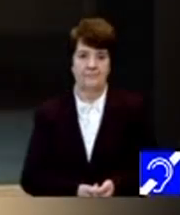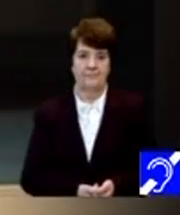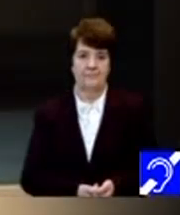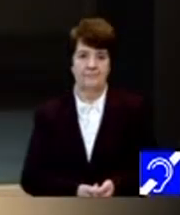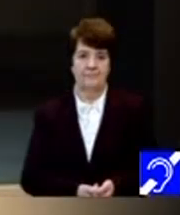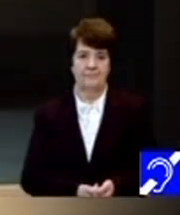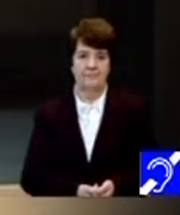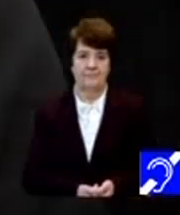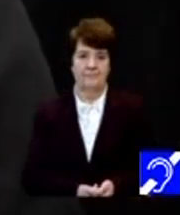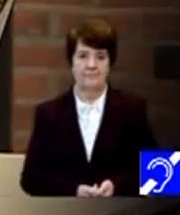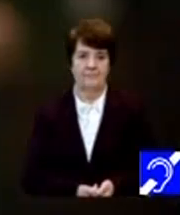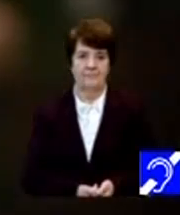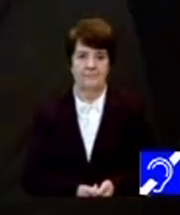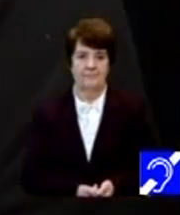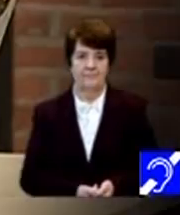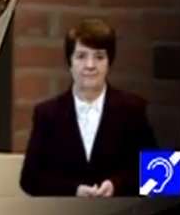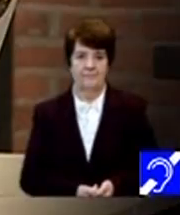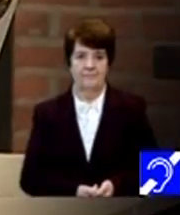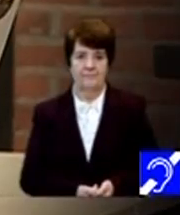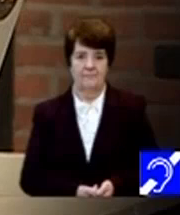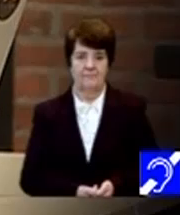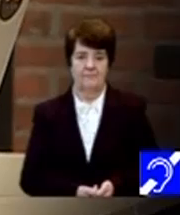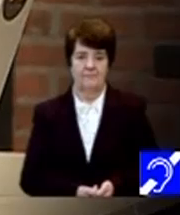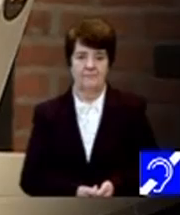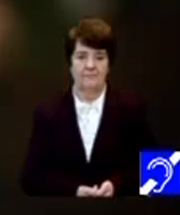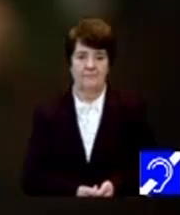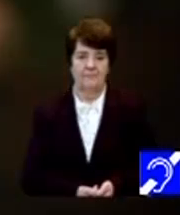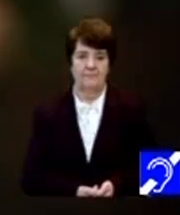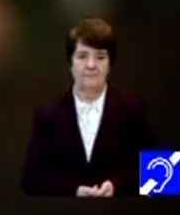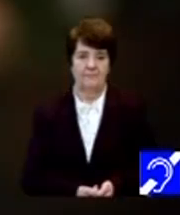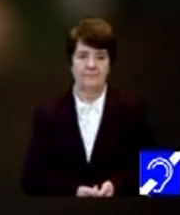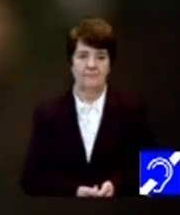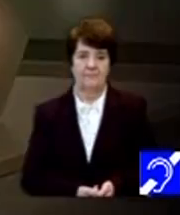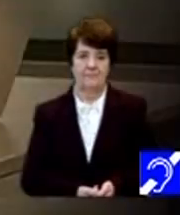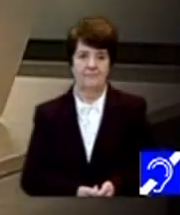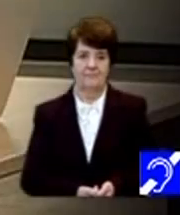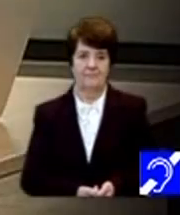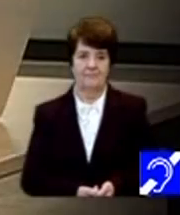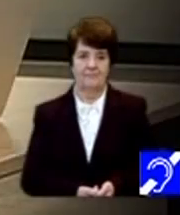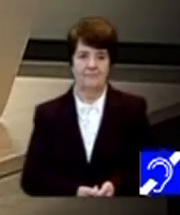We'll be right back.